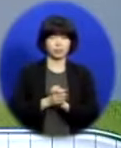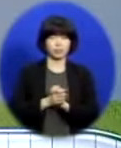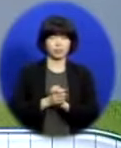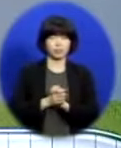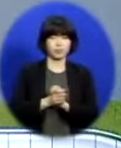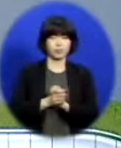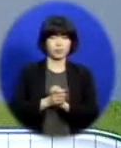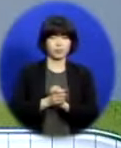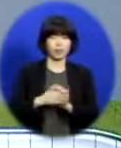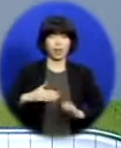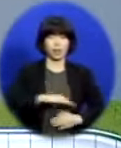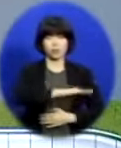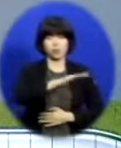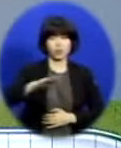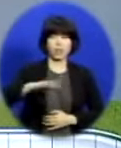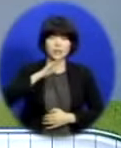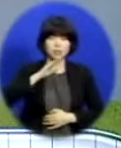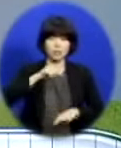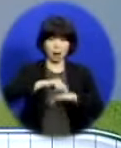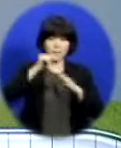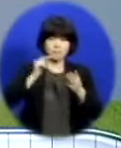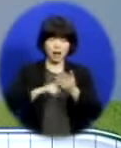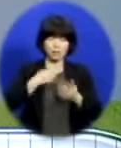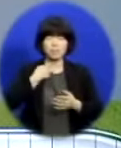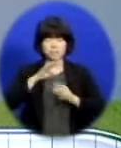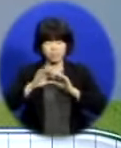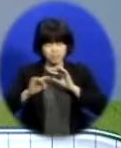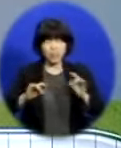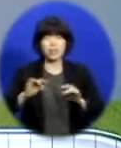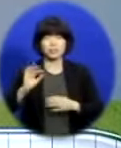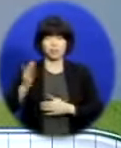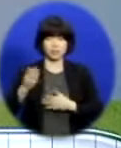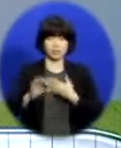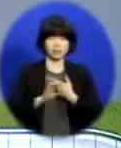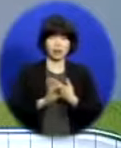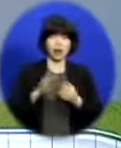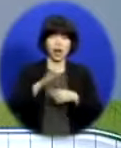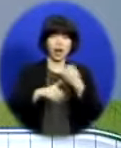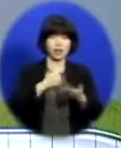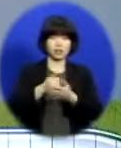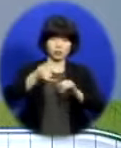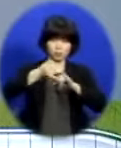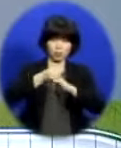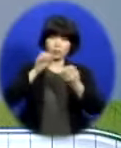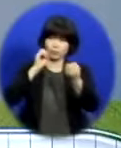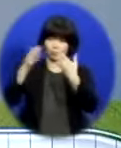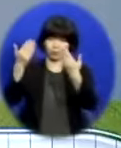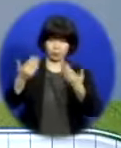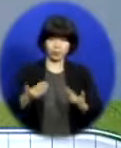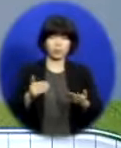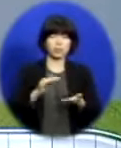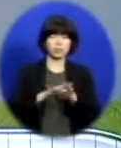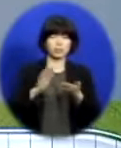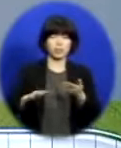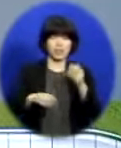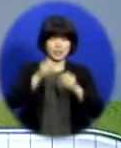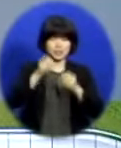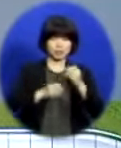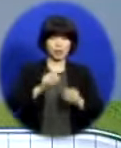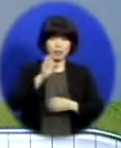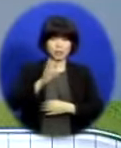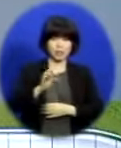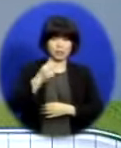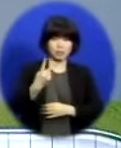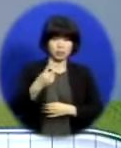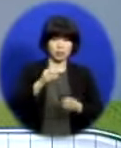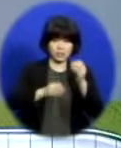합니다 우리가 정말 마음이 급해지면 하나님은 반드시 응답하십니다 시편 42편